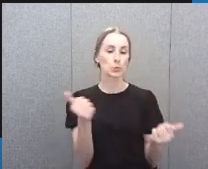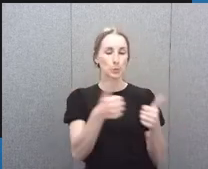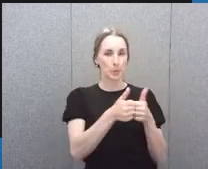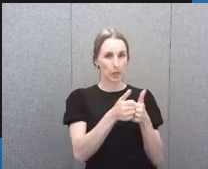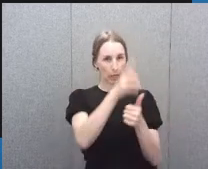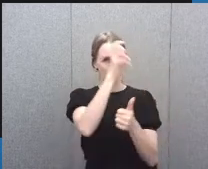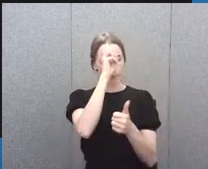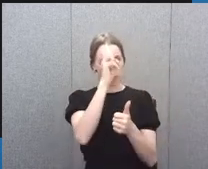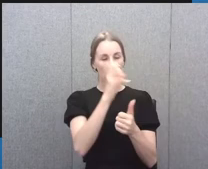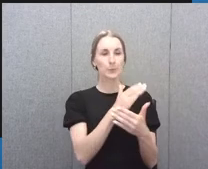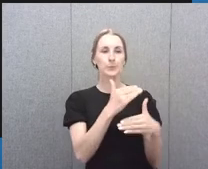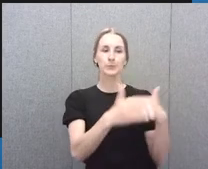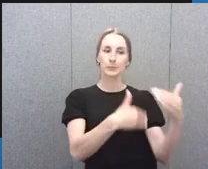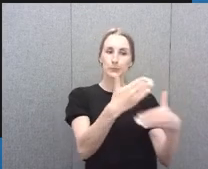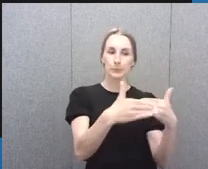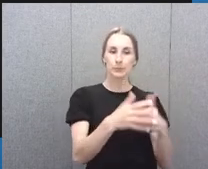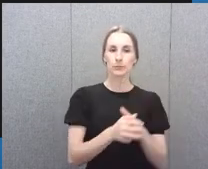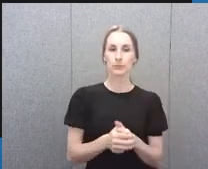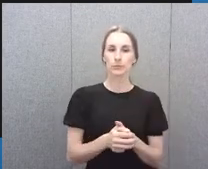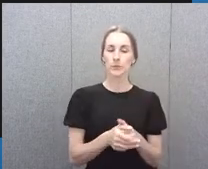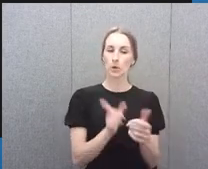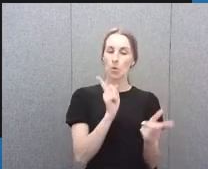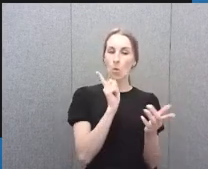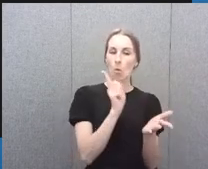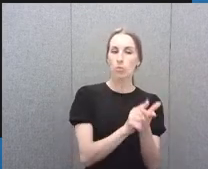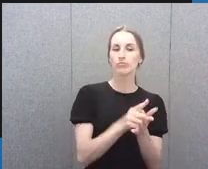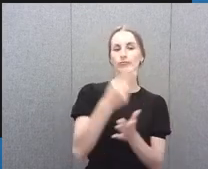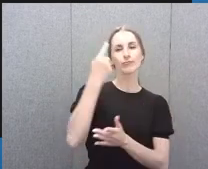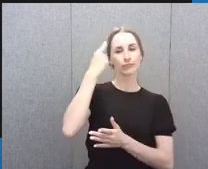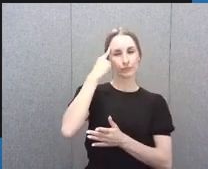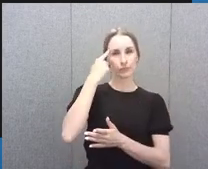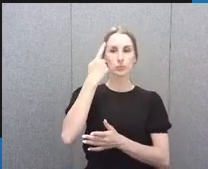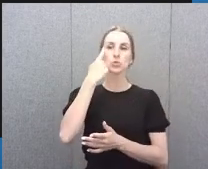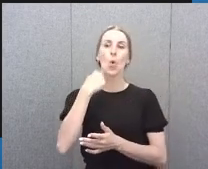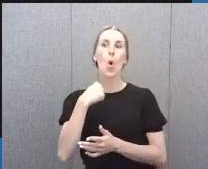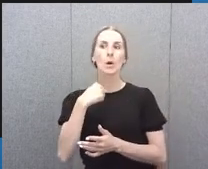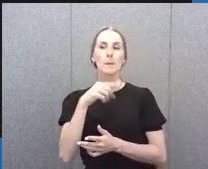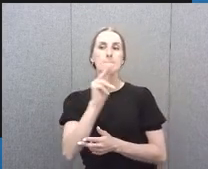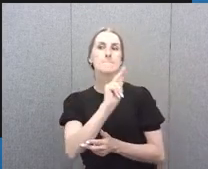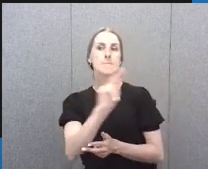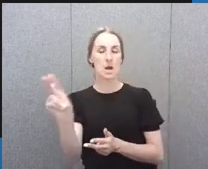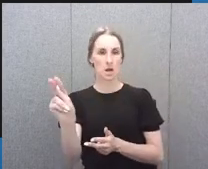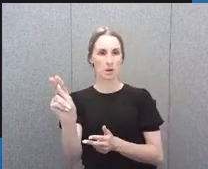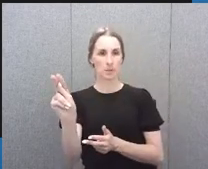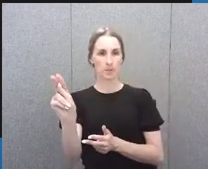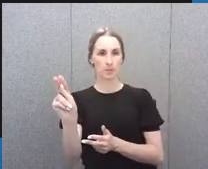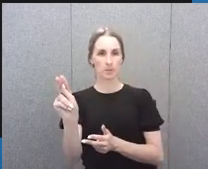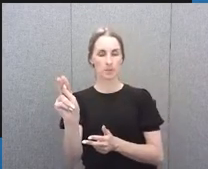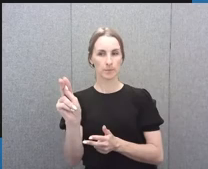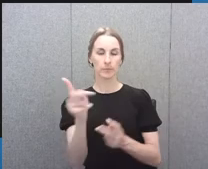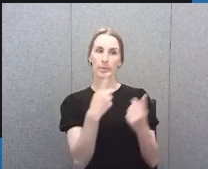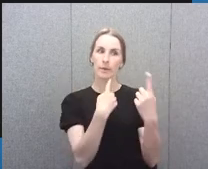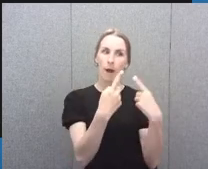какое-то влияние на страны восточного партнерства, мы должны знать, что мы должны там подчеркнуть, когда